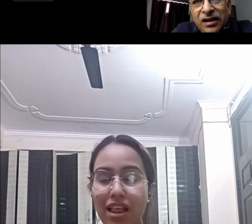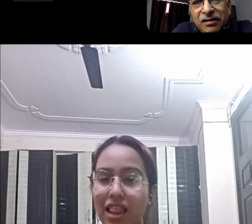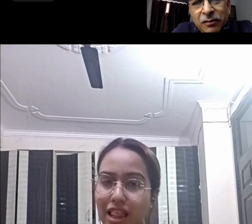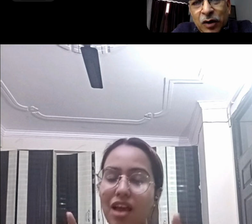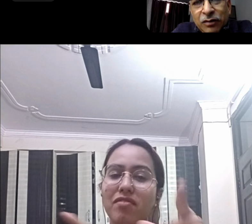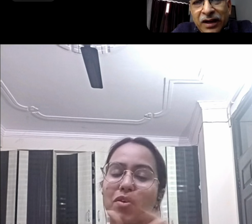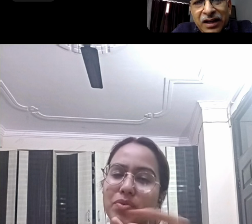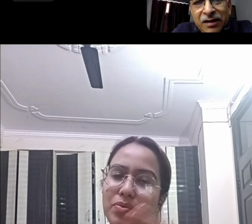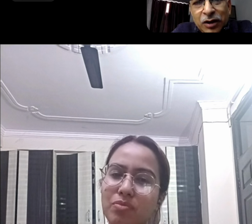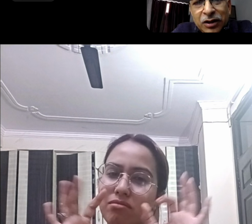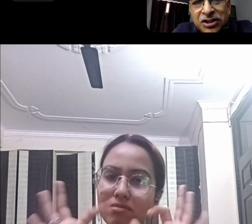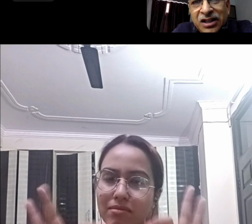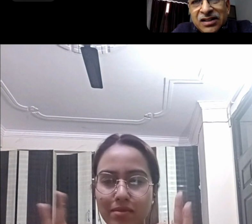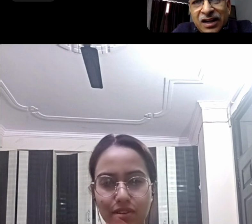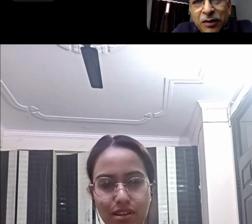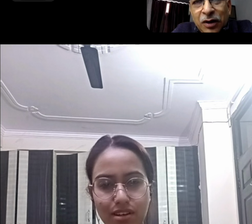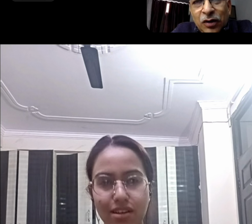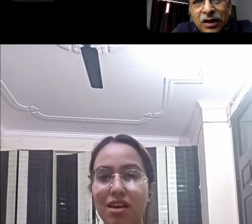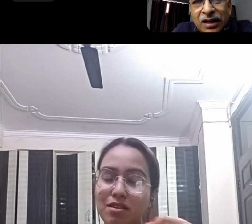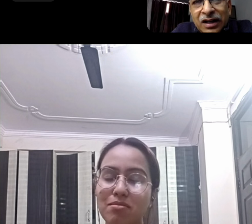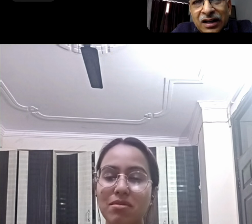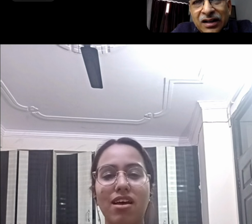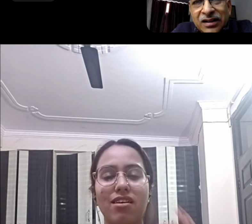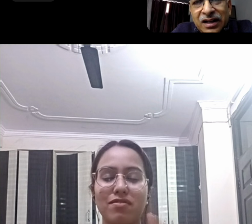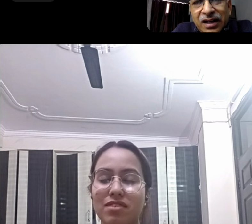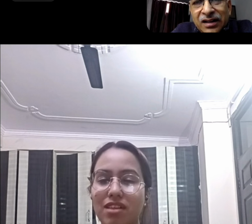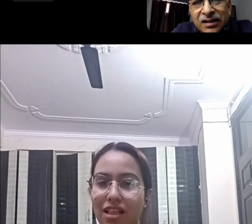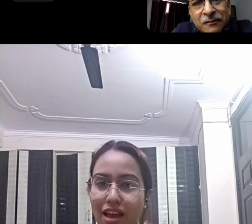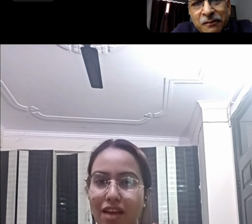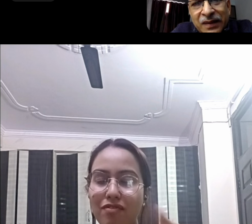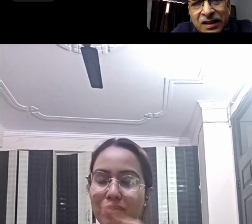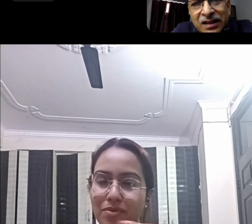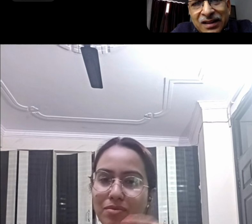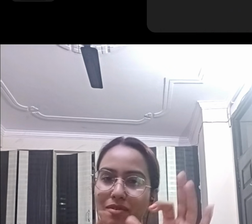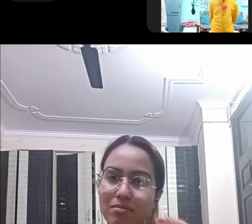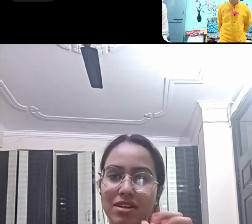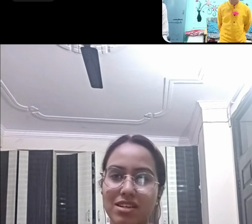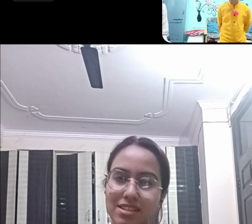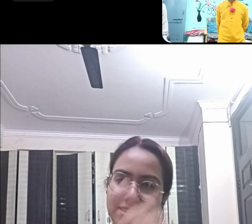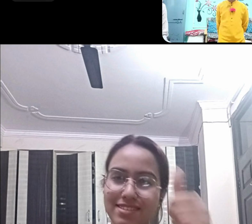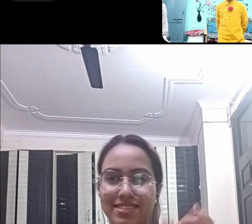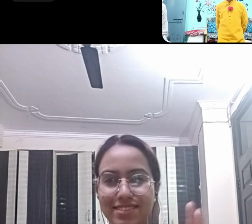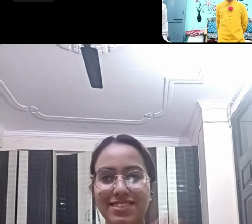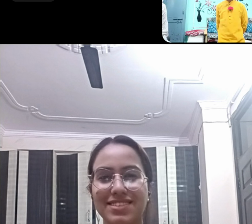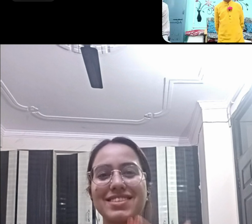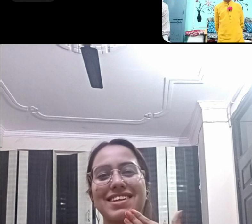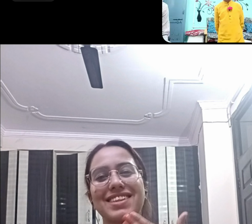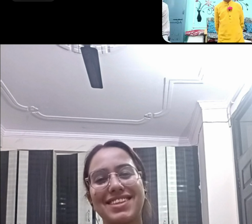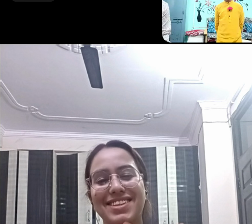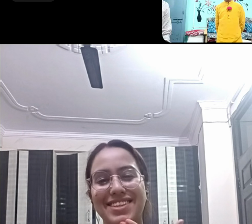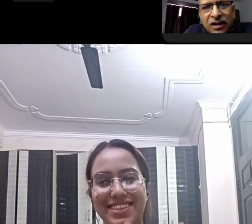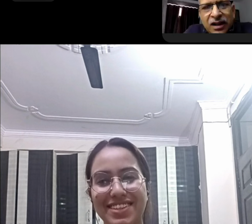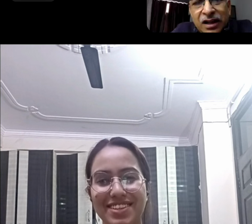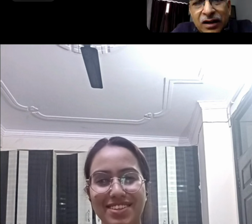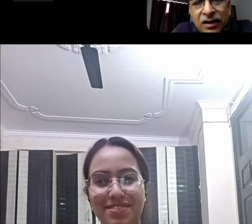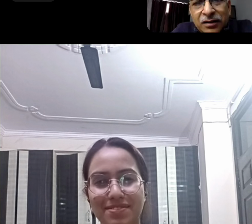वेल. बहुत बड़े बहुत अच्छे इंसान बनो. ठीक है. थैंक यू सर. थैंक यू